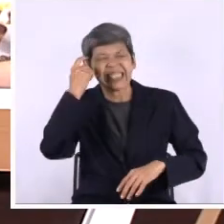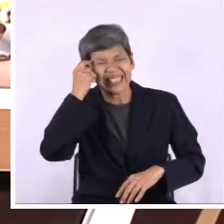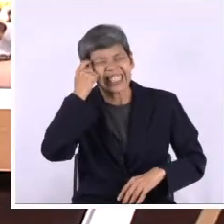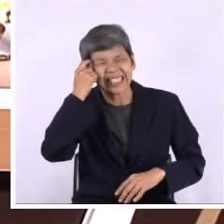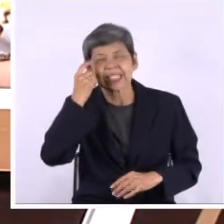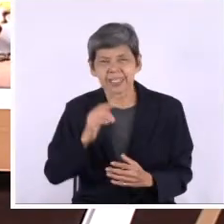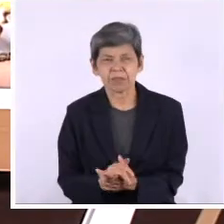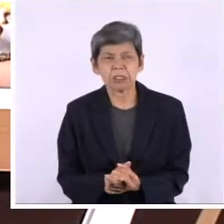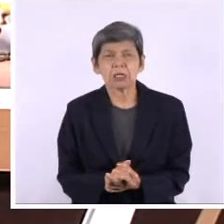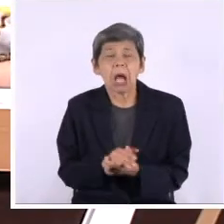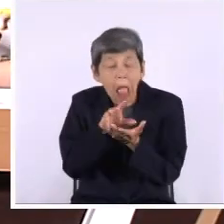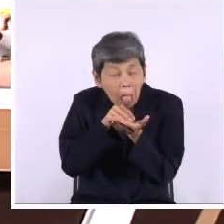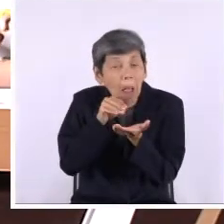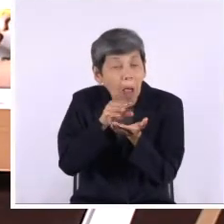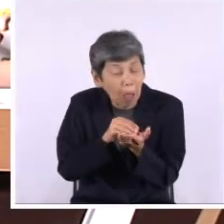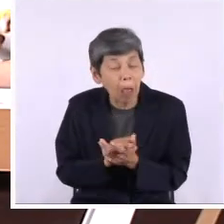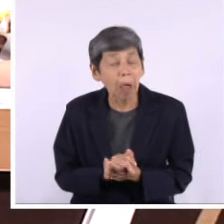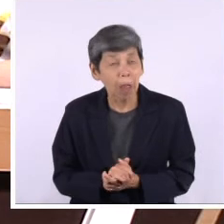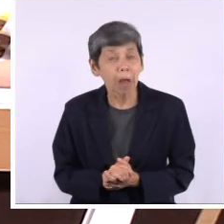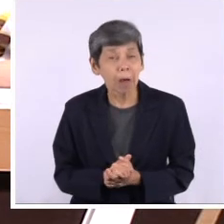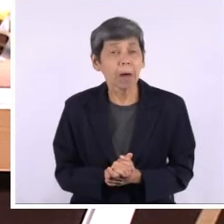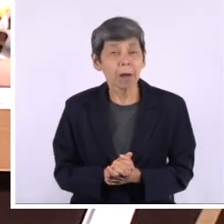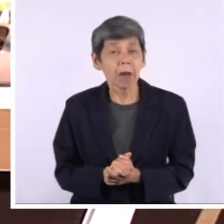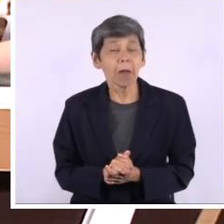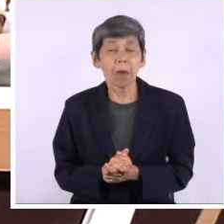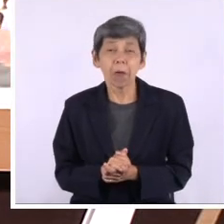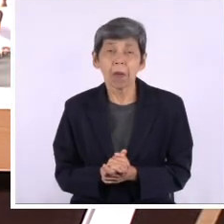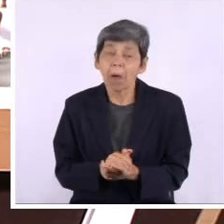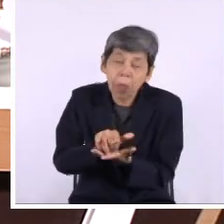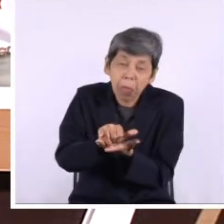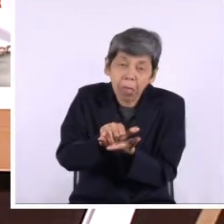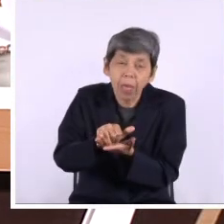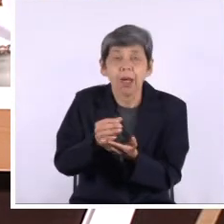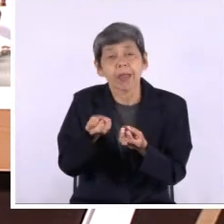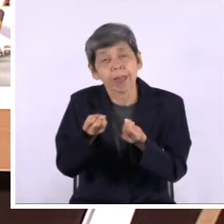ที่ปรางงานนะครับแล้วก็กินเพลินขนาดตัวเองปิดกี่วันอาจไปขนาดนี้นะคะ